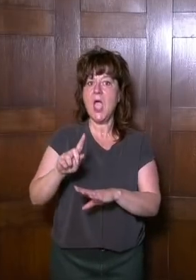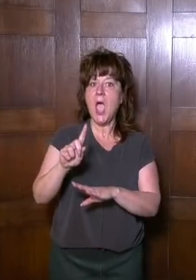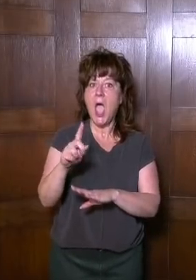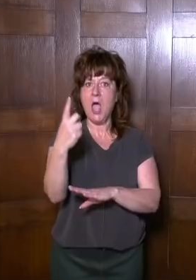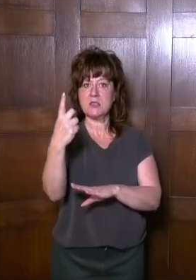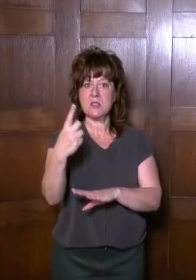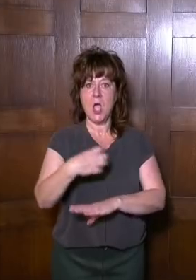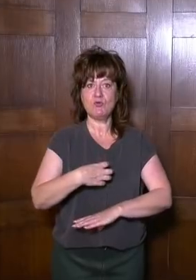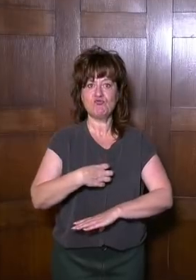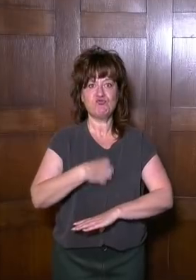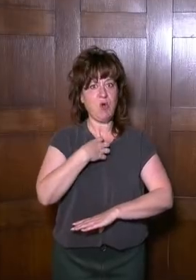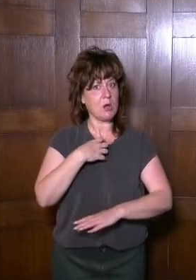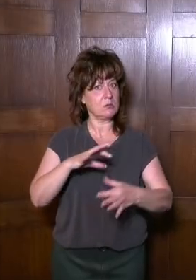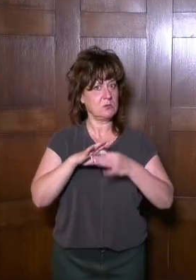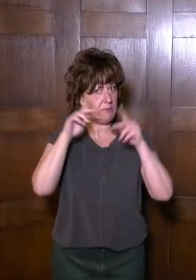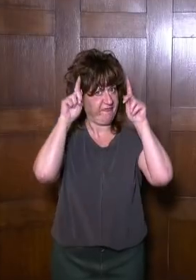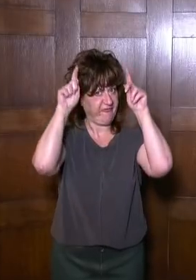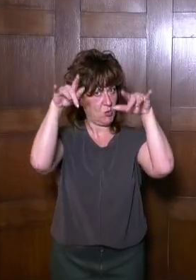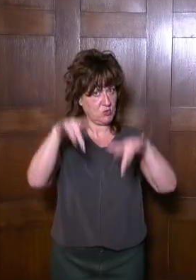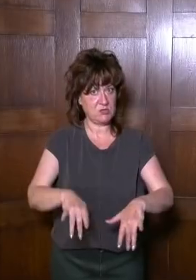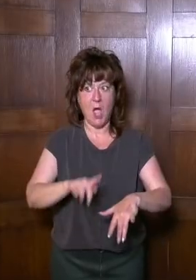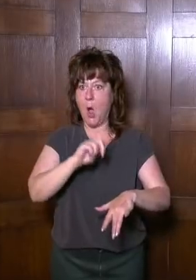das Virus auftrat und die Maßnahmen